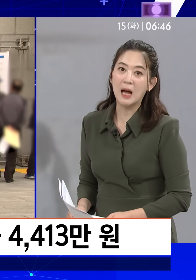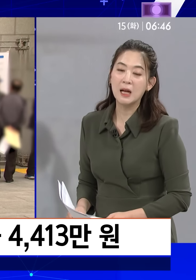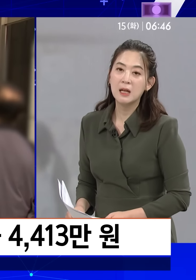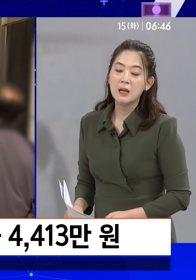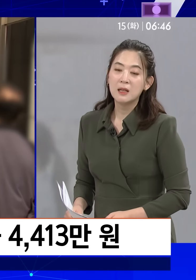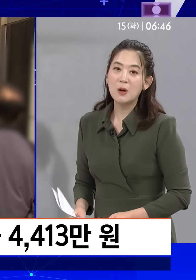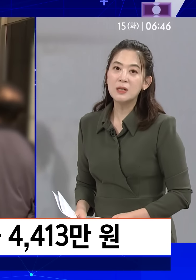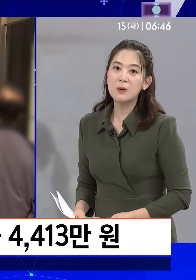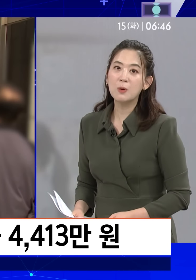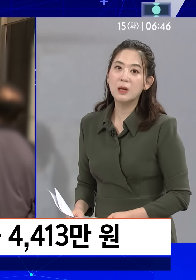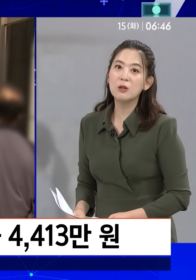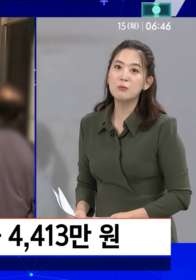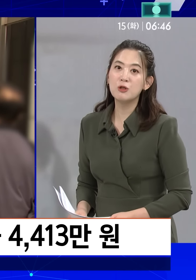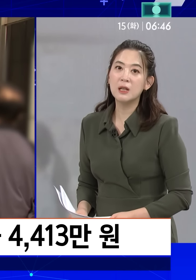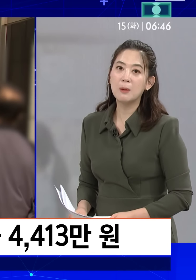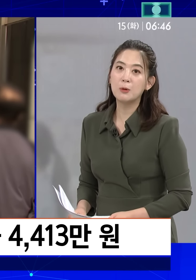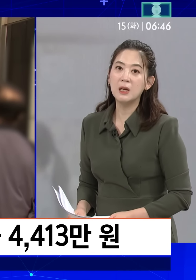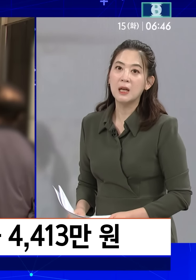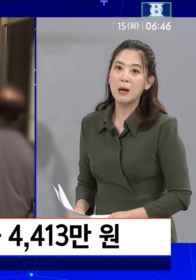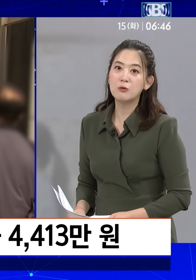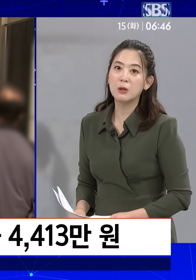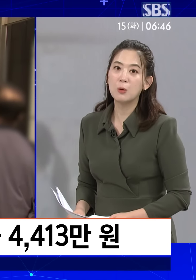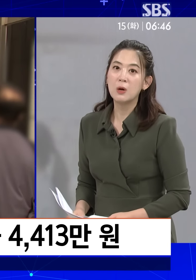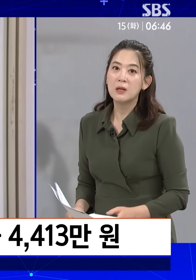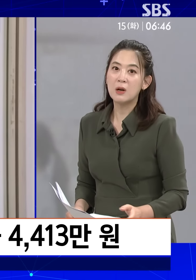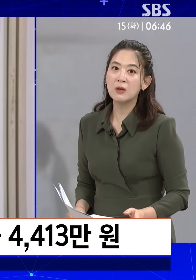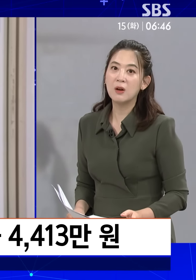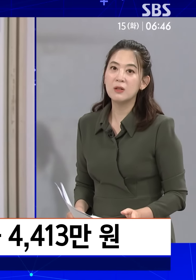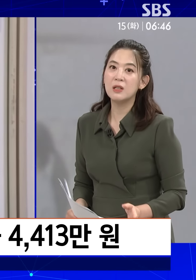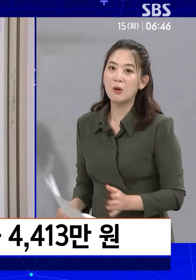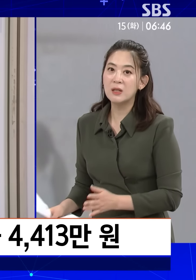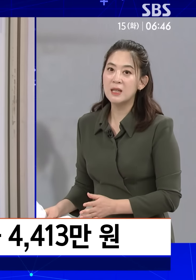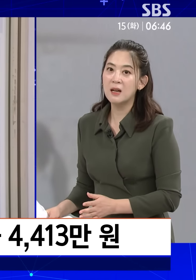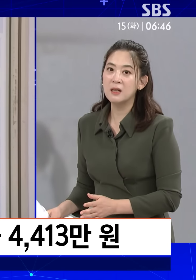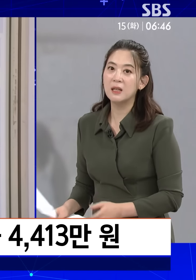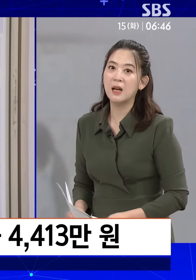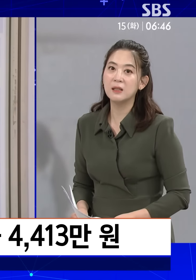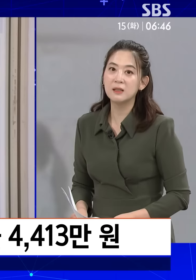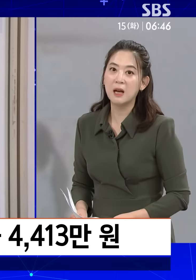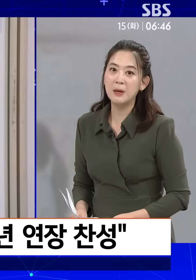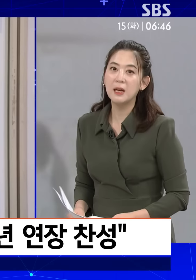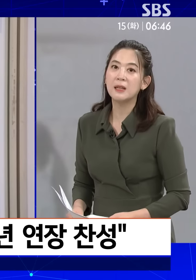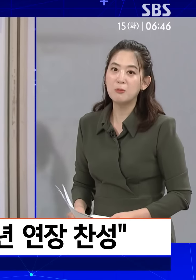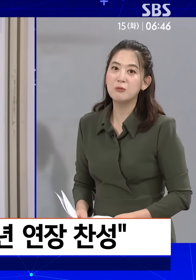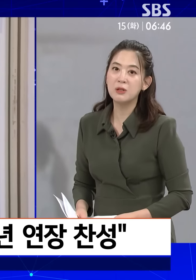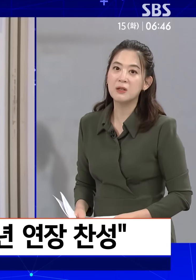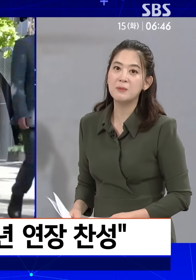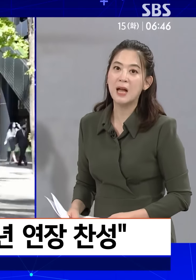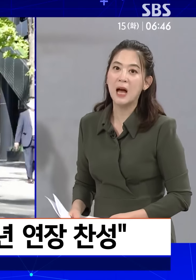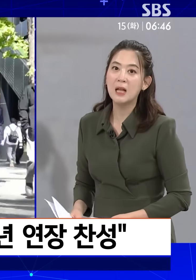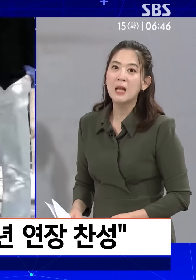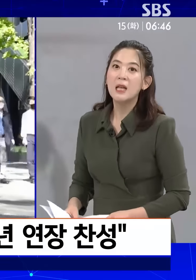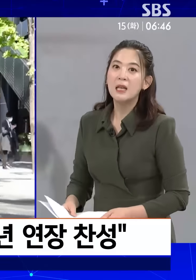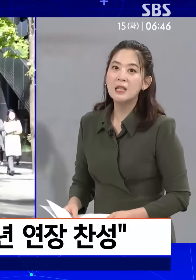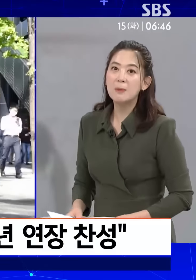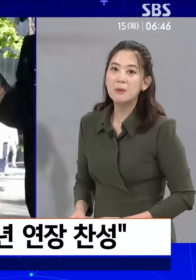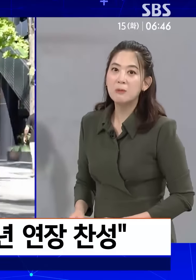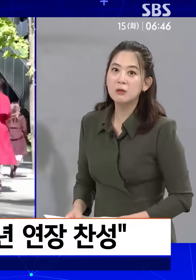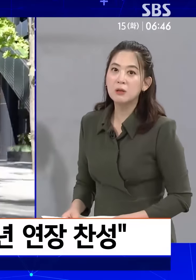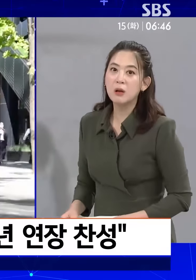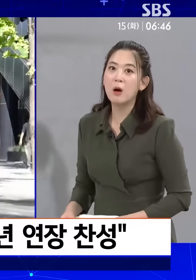됐습니다 현실적으로 이런 분위기다 보니 아무래도 정년 연장을 기대하는 응답이 대부분이었습니다